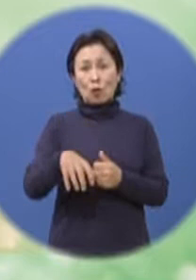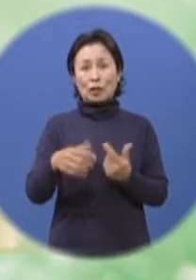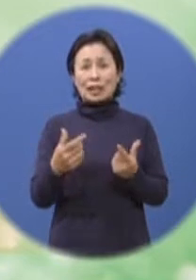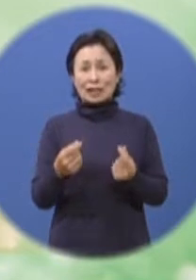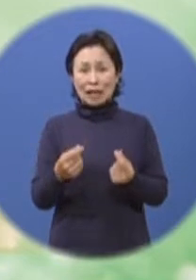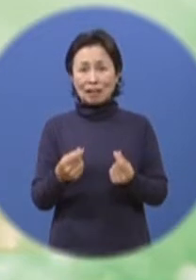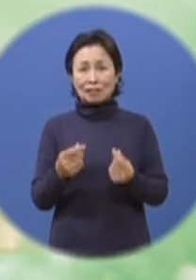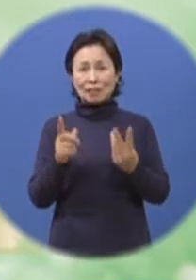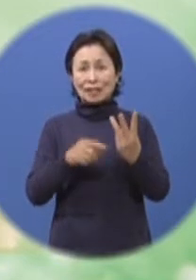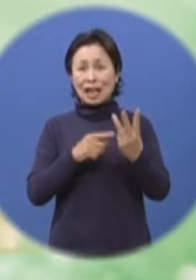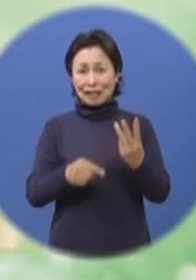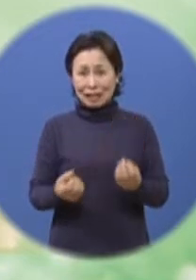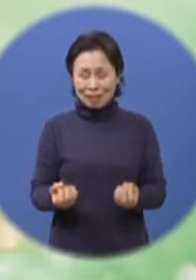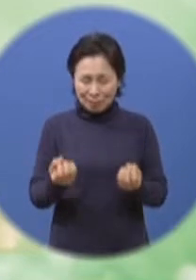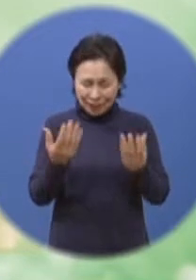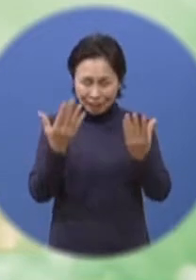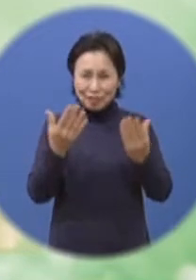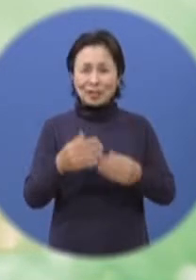ます